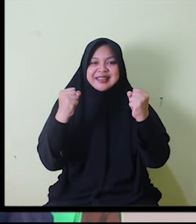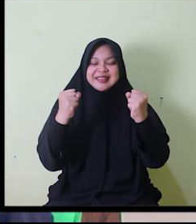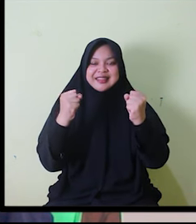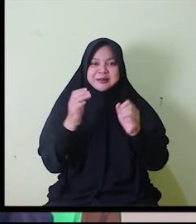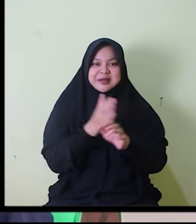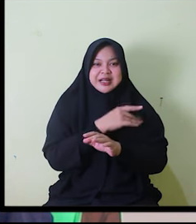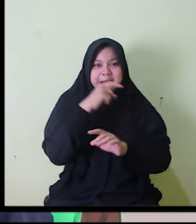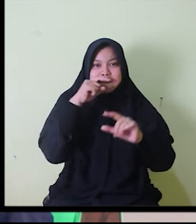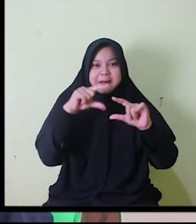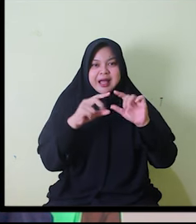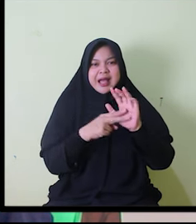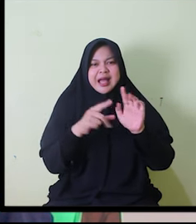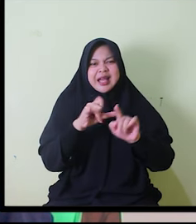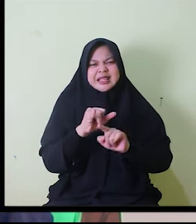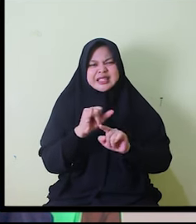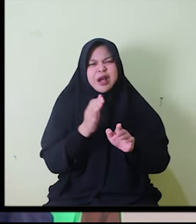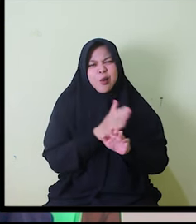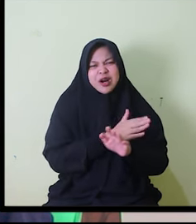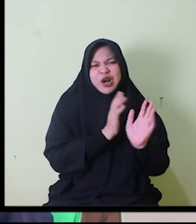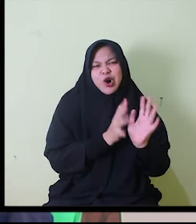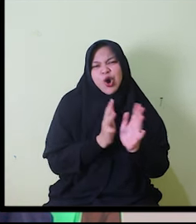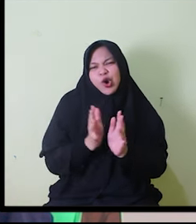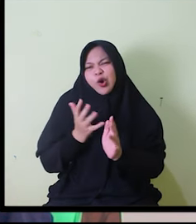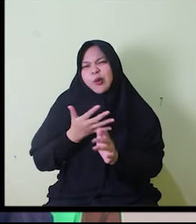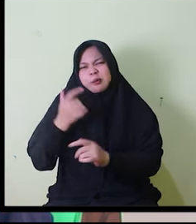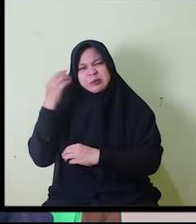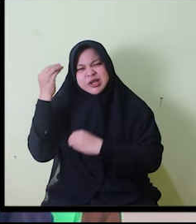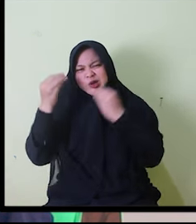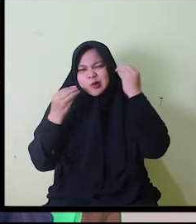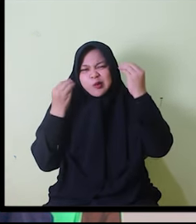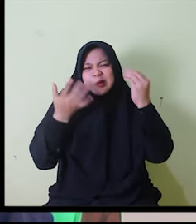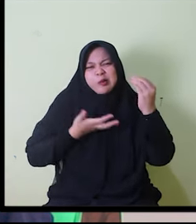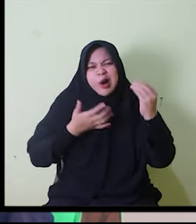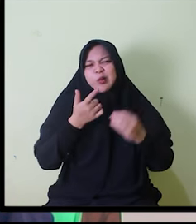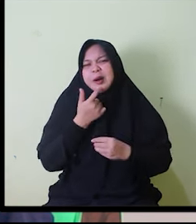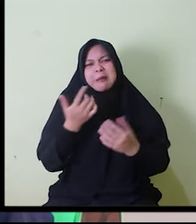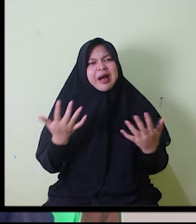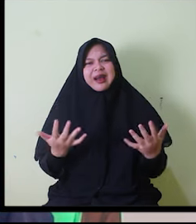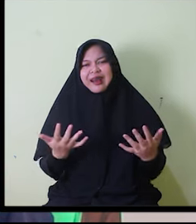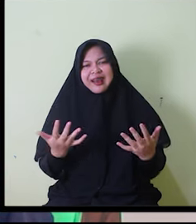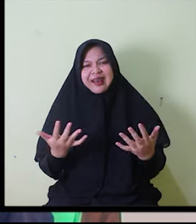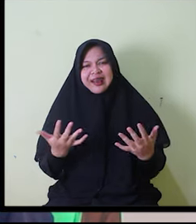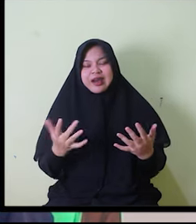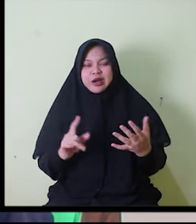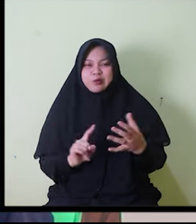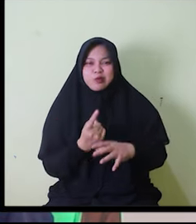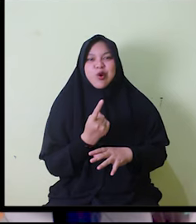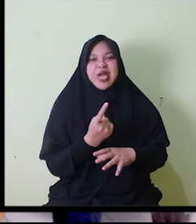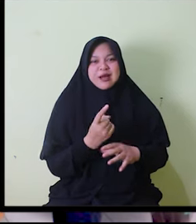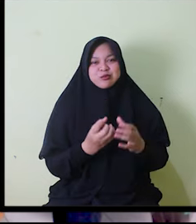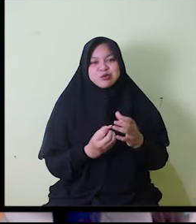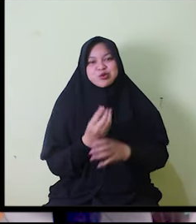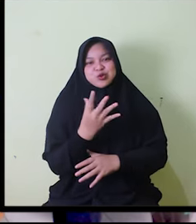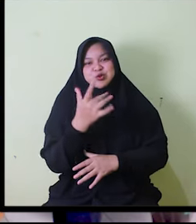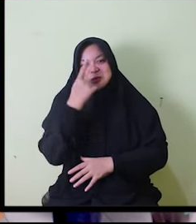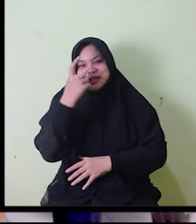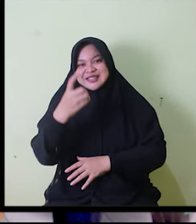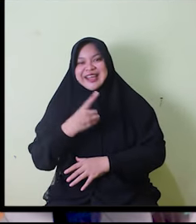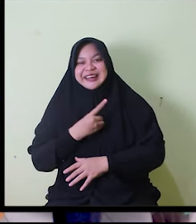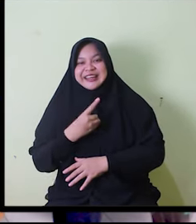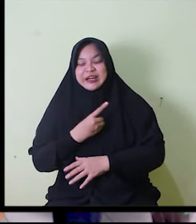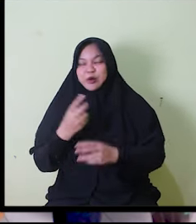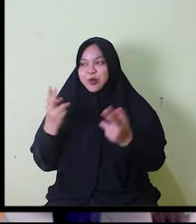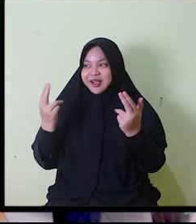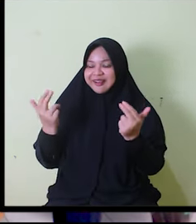nongkrong mau ngapain mau ngapain akhirnya mulai timbul rasa percaya diri gitu seperti keren nih keren